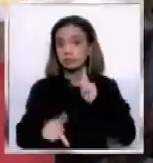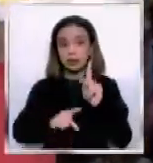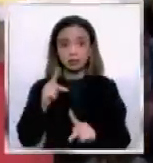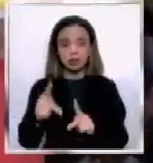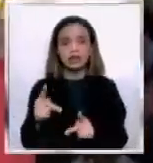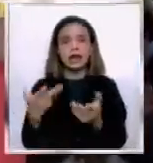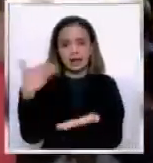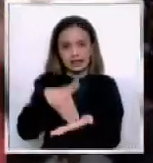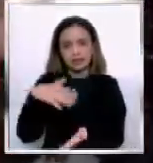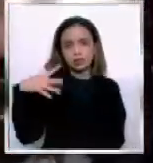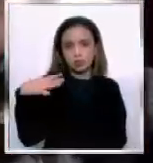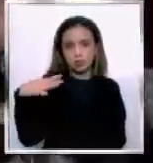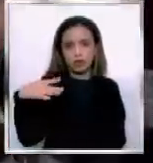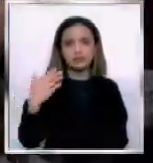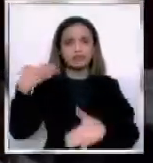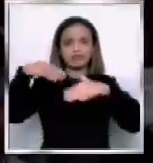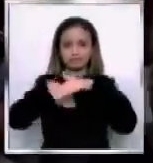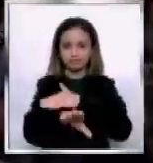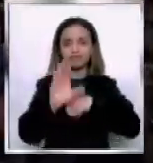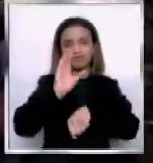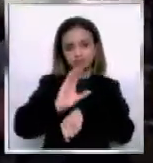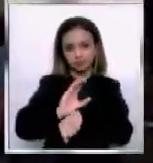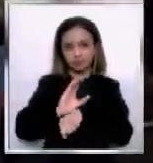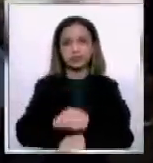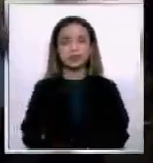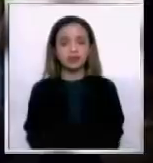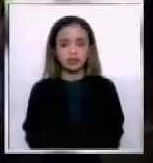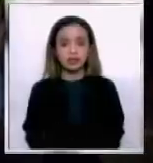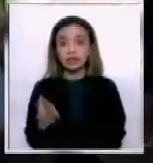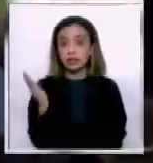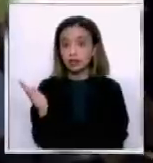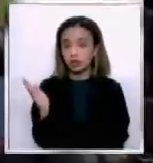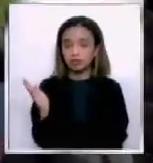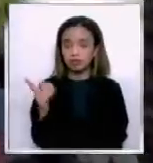muli para makapasok ulit sa simbahan. Ito namang mga ihos, talagang